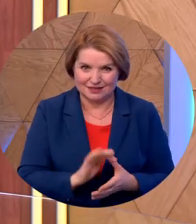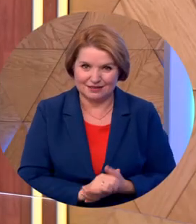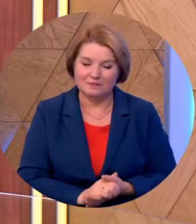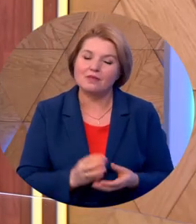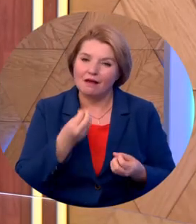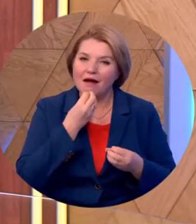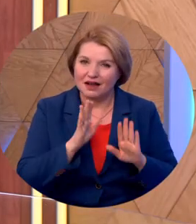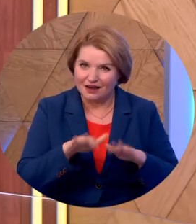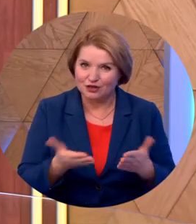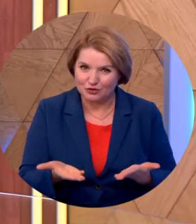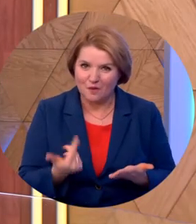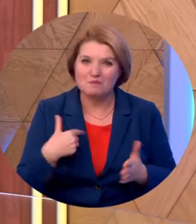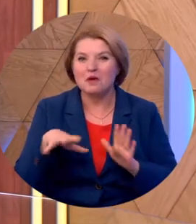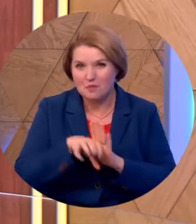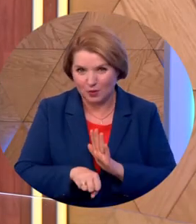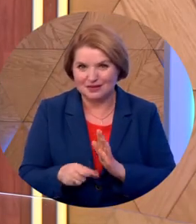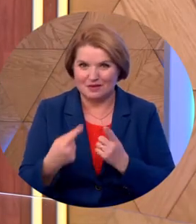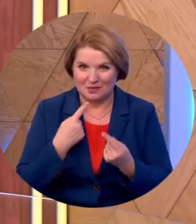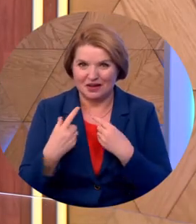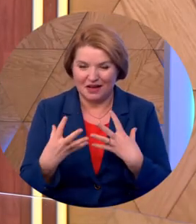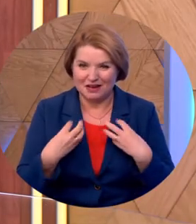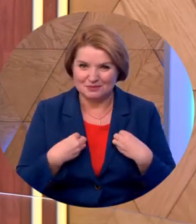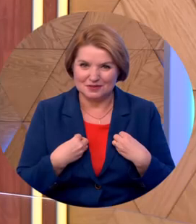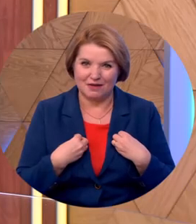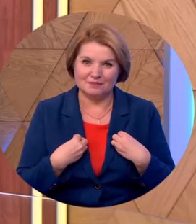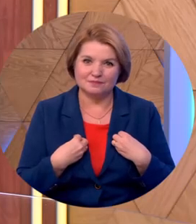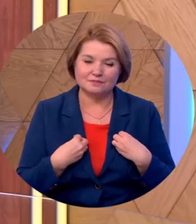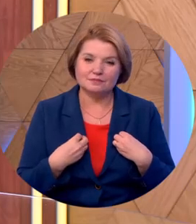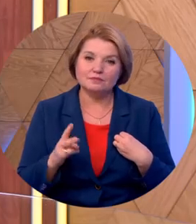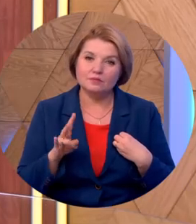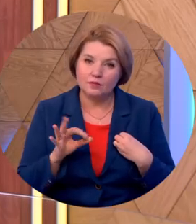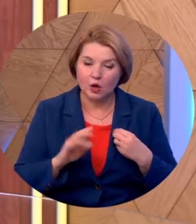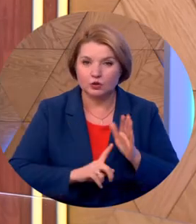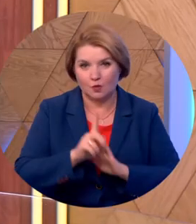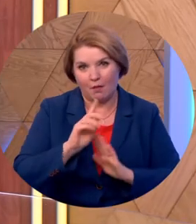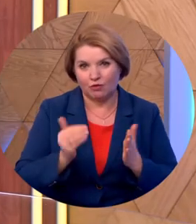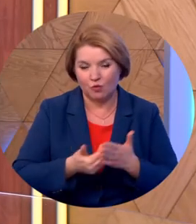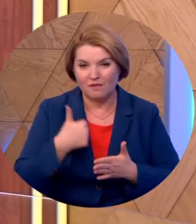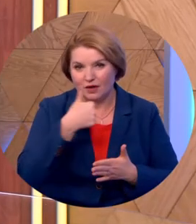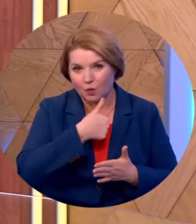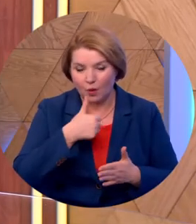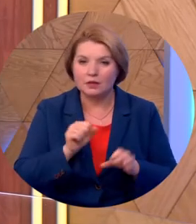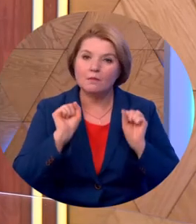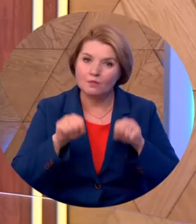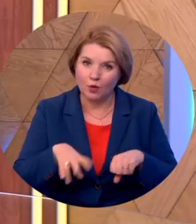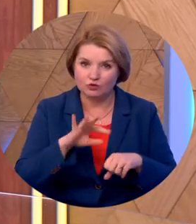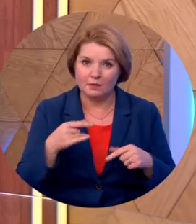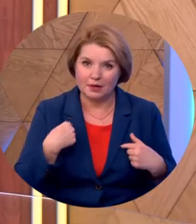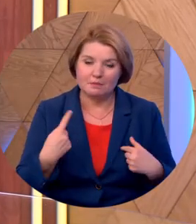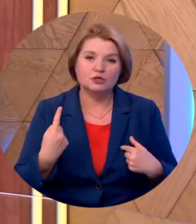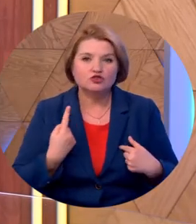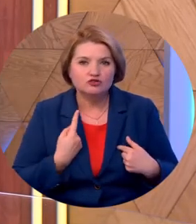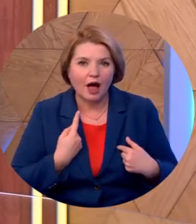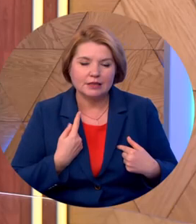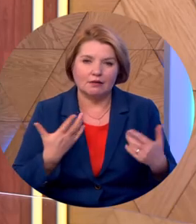Ну мы потом после эфира поговорим с вами хорошо а тем не менее наступает новый год Можем ли мы ждать каких-то новых трендов